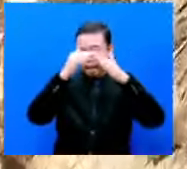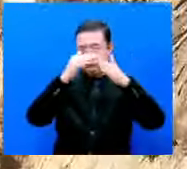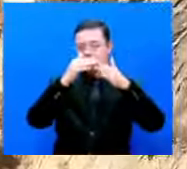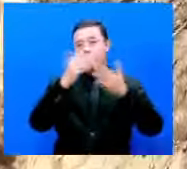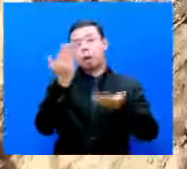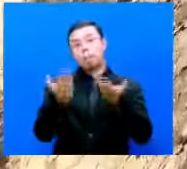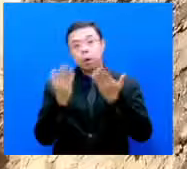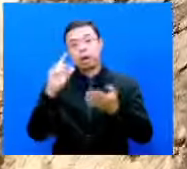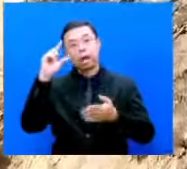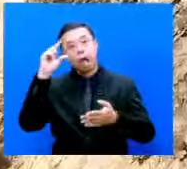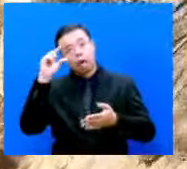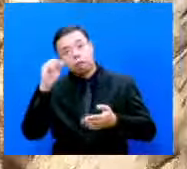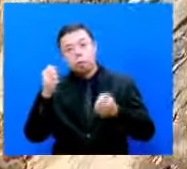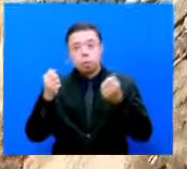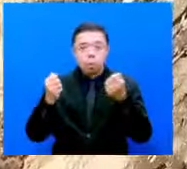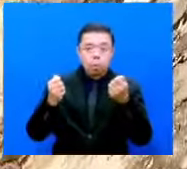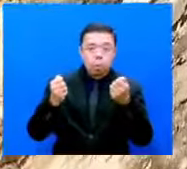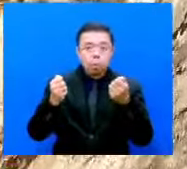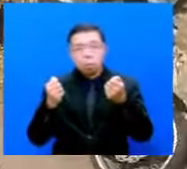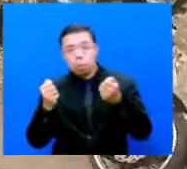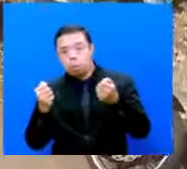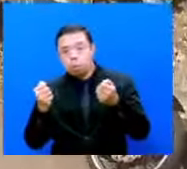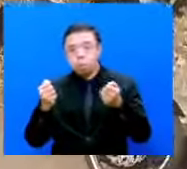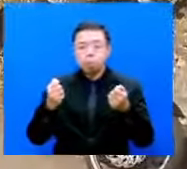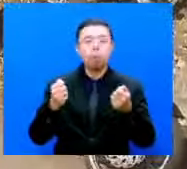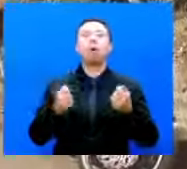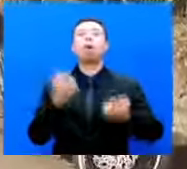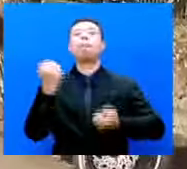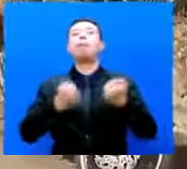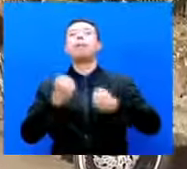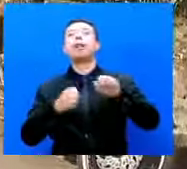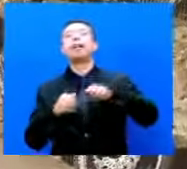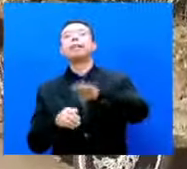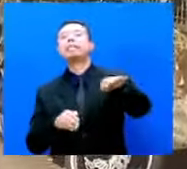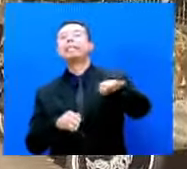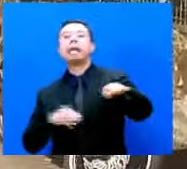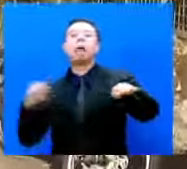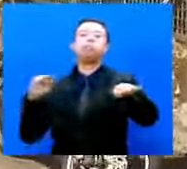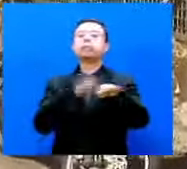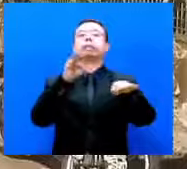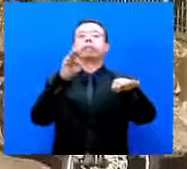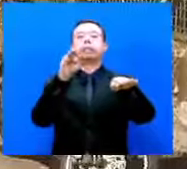dalam keadaan mengantuk sehingga menyeruduk mobil minibus yang tengah menepi di bahu jalan.